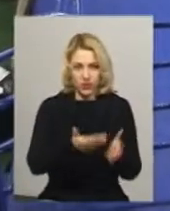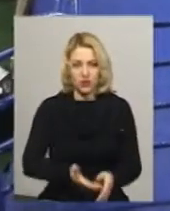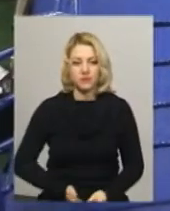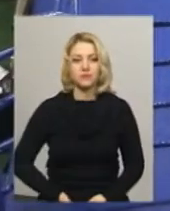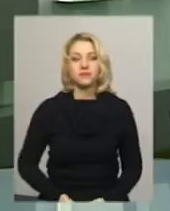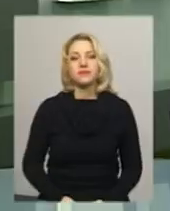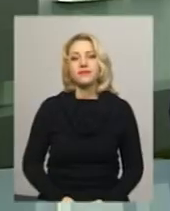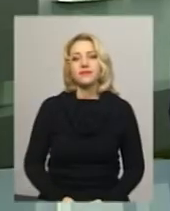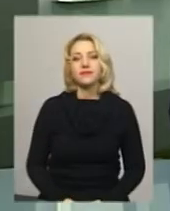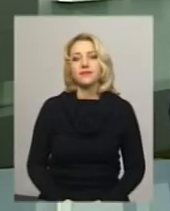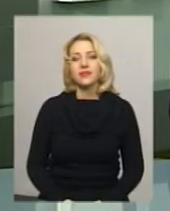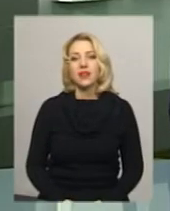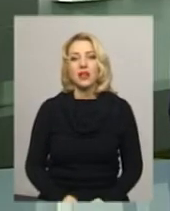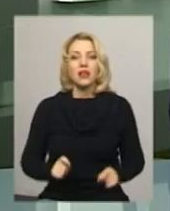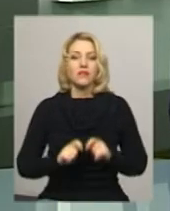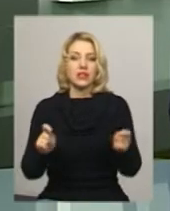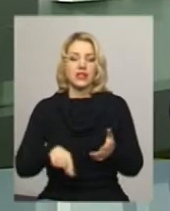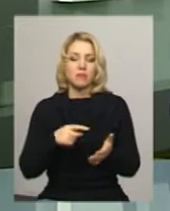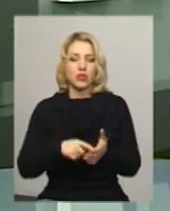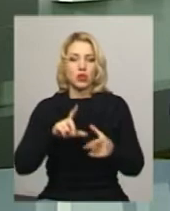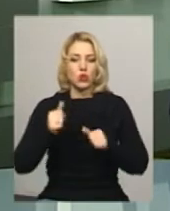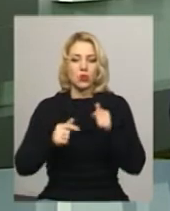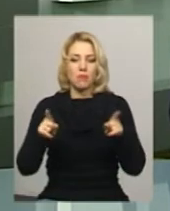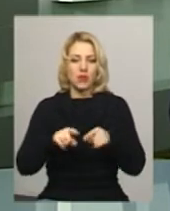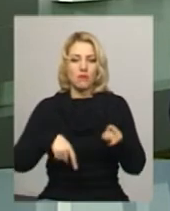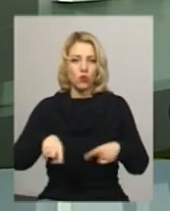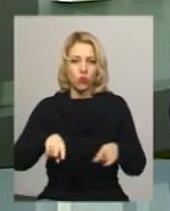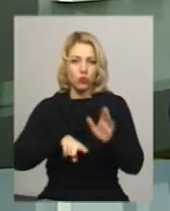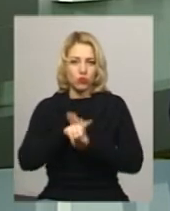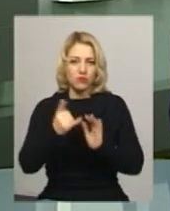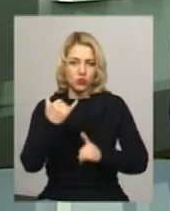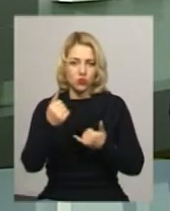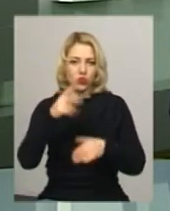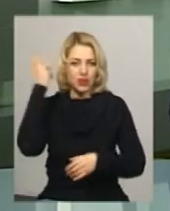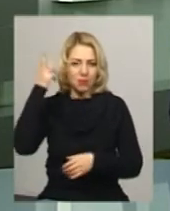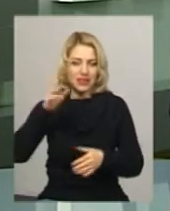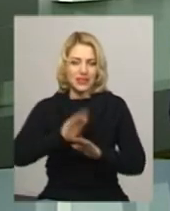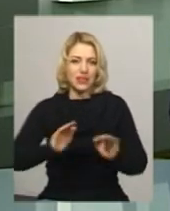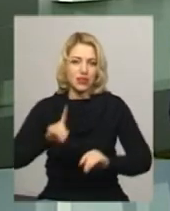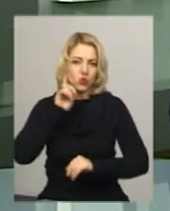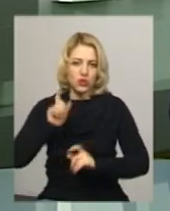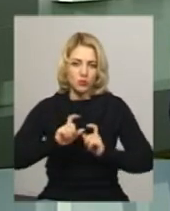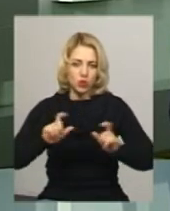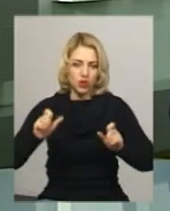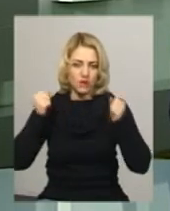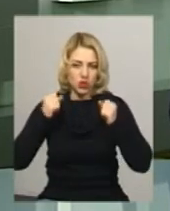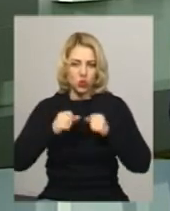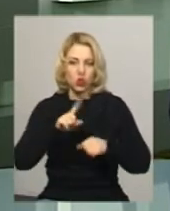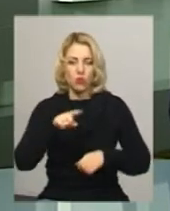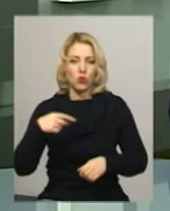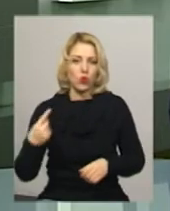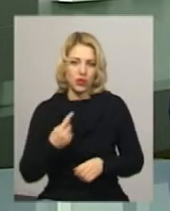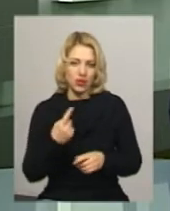«Поділля-центр». Відкритий міський турнір з міні-футболу розпочався сьогодні у Хмельницькій дитячо-юнацькій спортивній школі номер